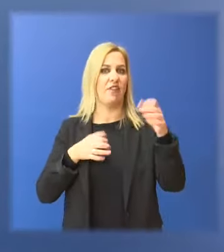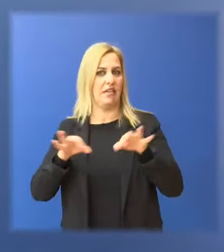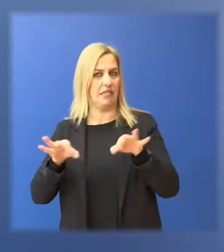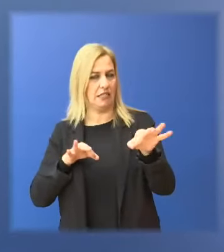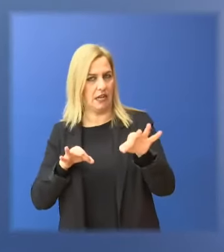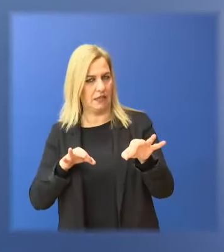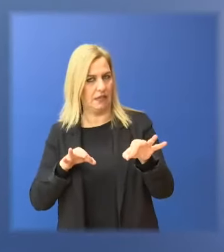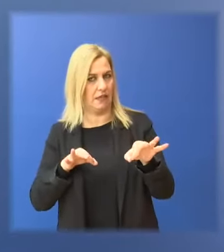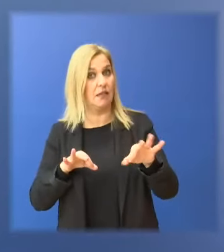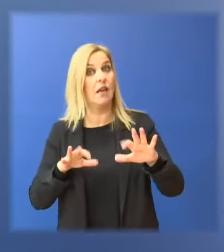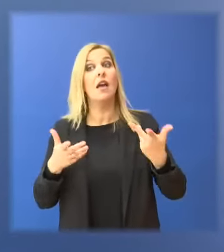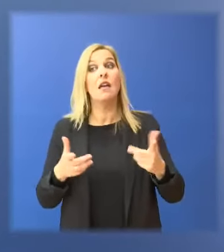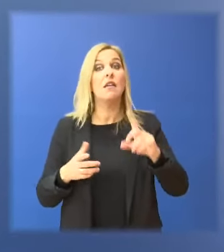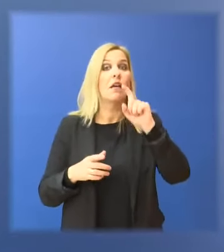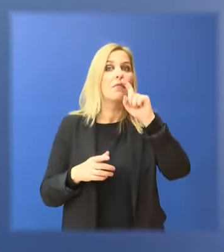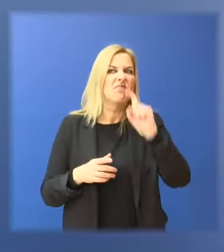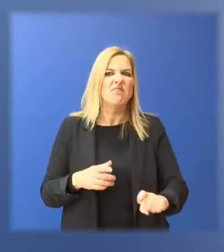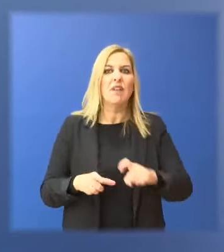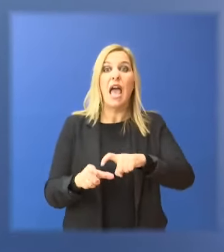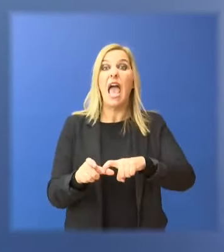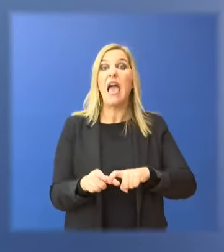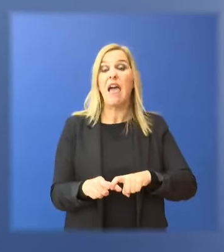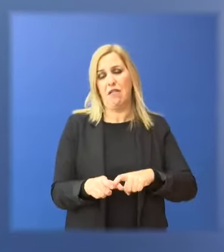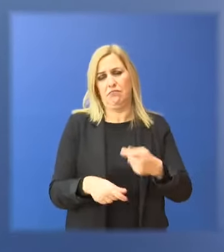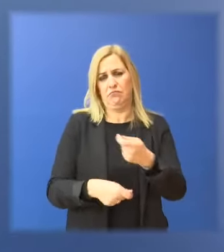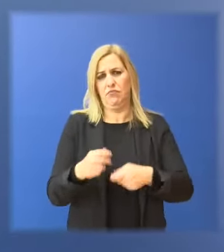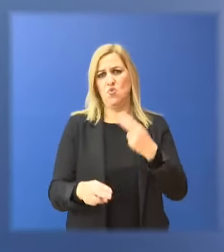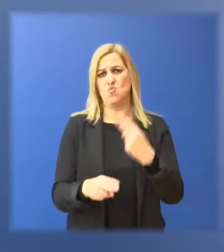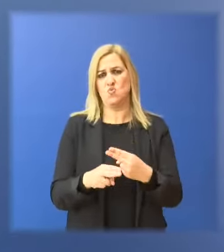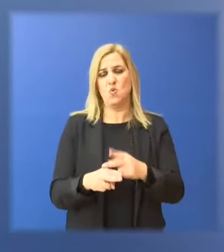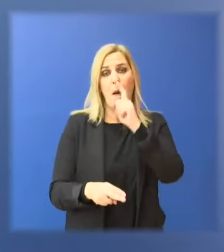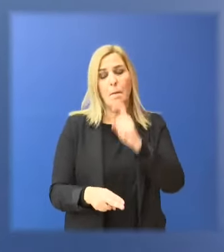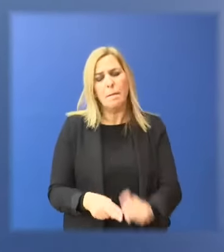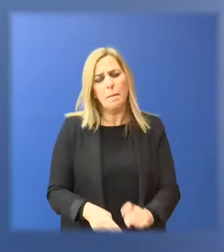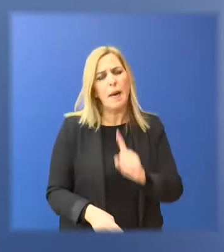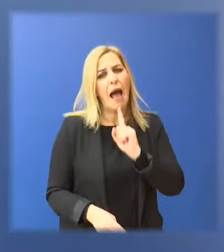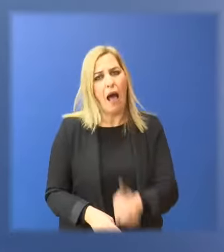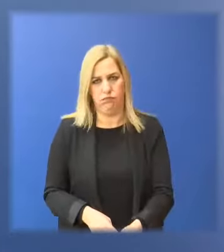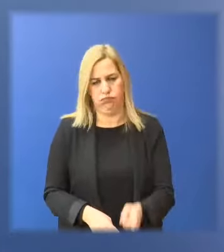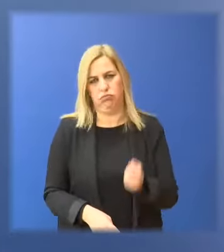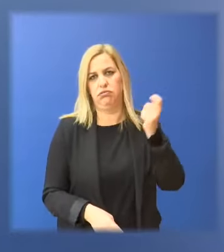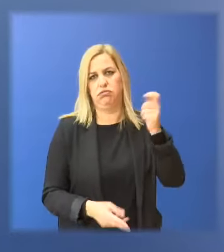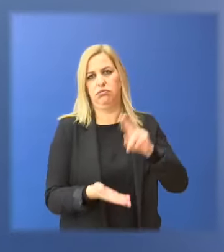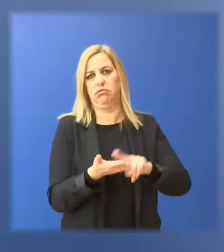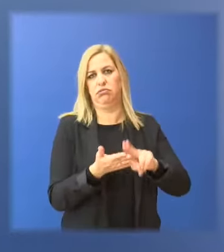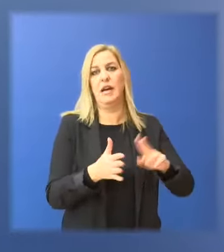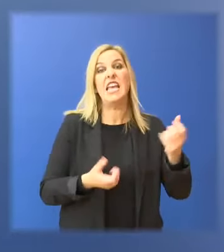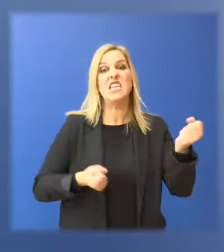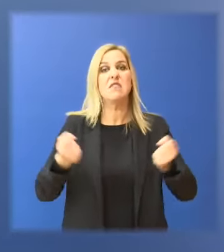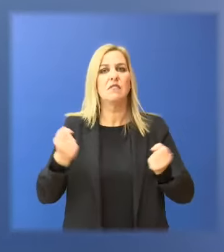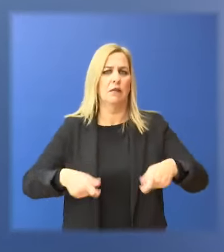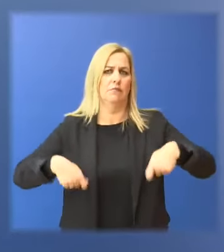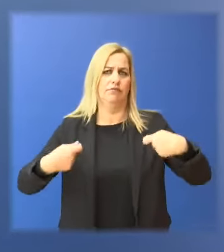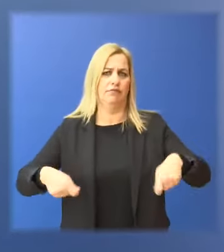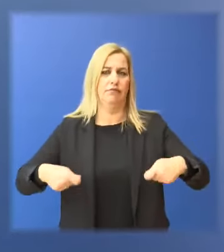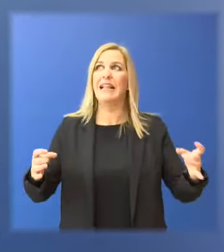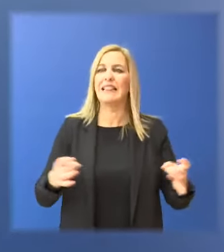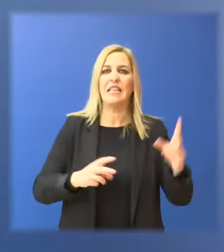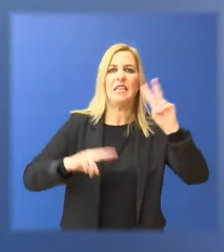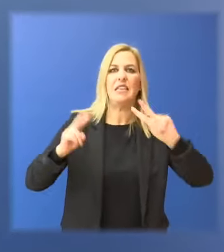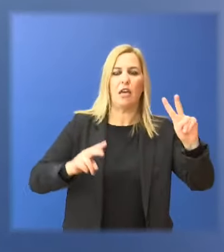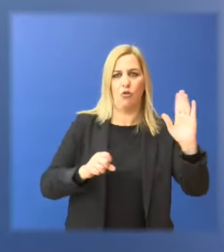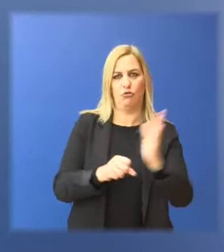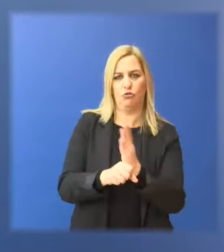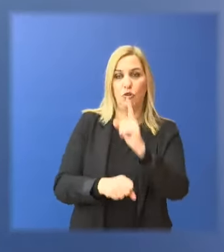και την υποχρεωτική ασφάλιση των μεγάλων επιχειρήσεων και των ιδιωτικών οχημάτων έναντι του κινδύνου για ζημιές από φυσικές